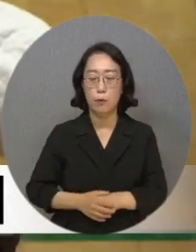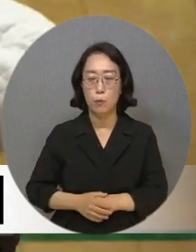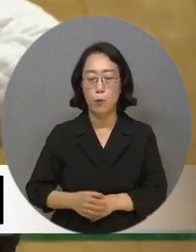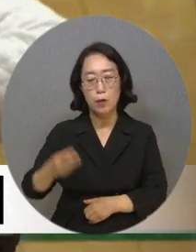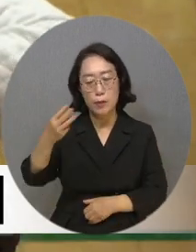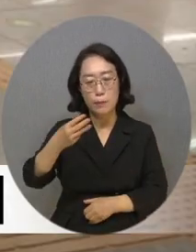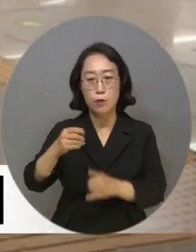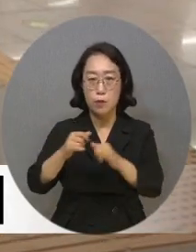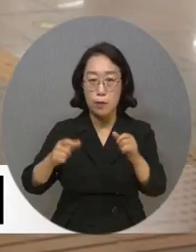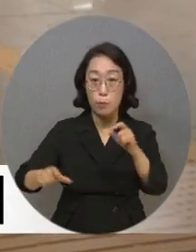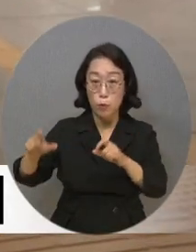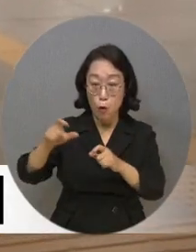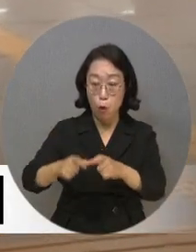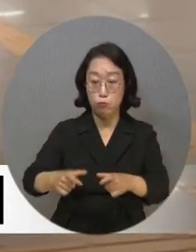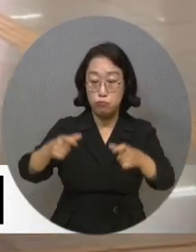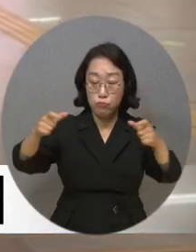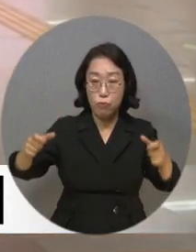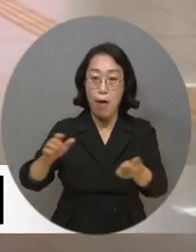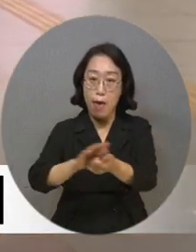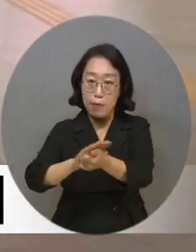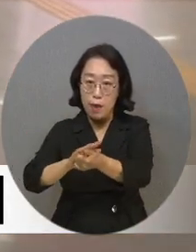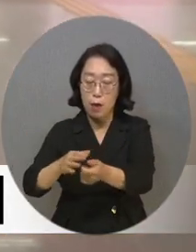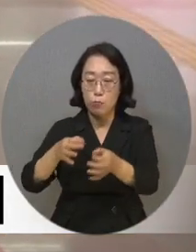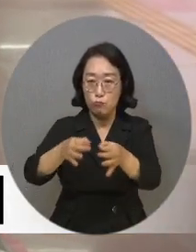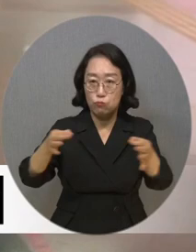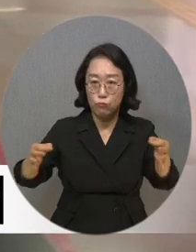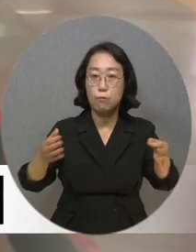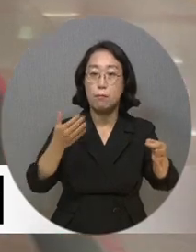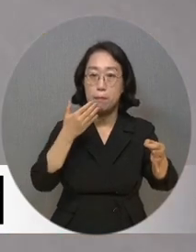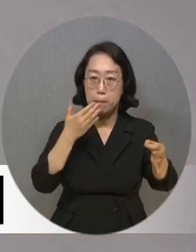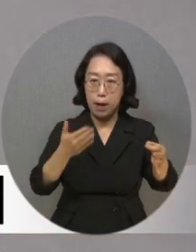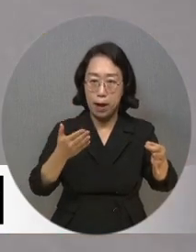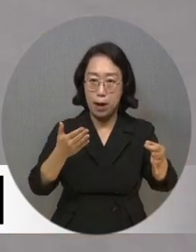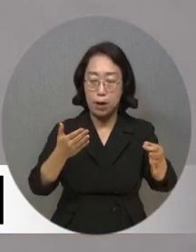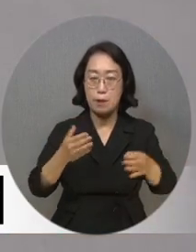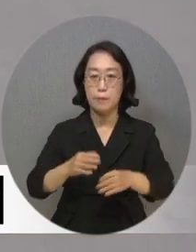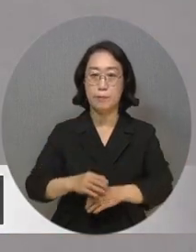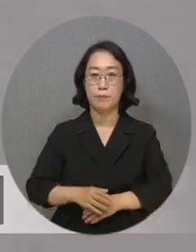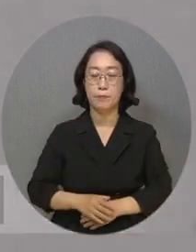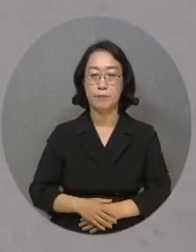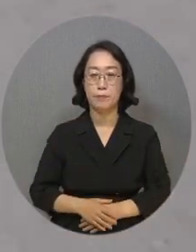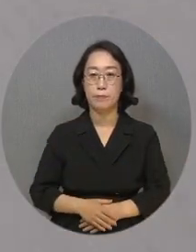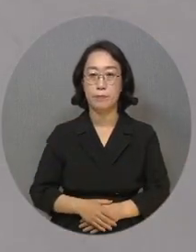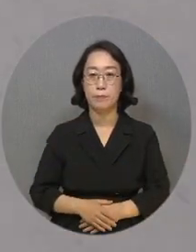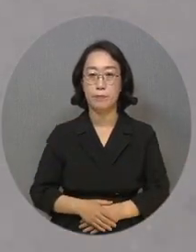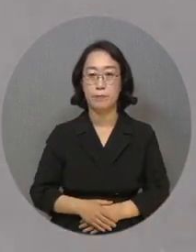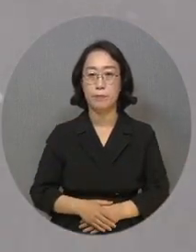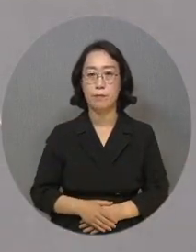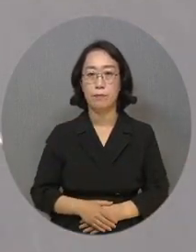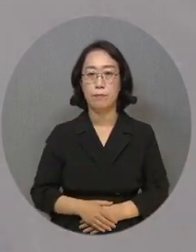3,500여명가량이 더 혜택을 볼 수 있을 것이라고 국회 예산정책 전은 추계한 바 있습니다